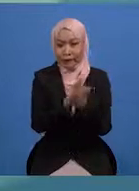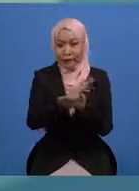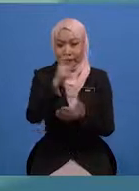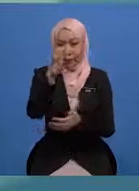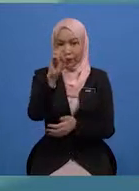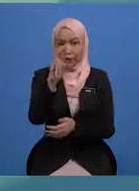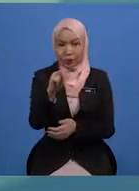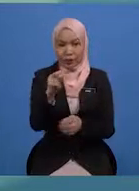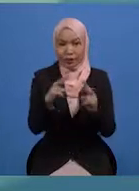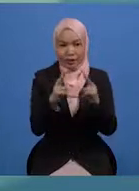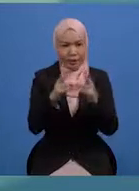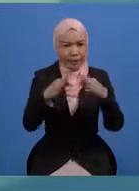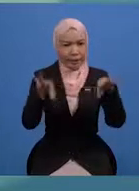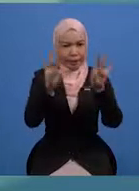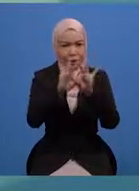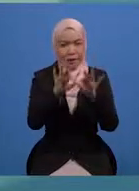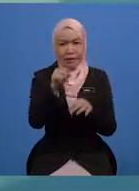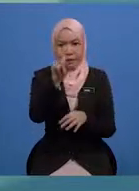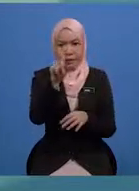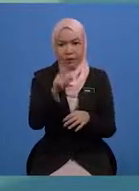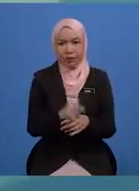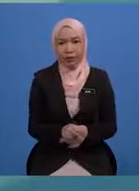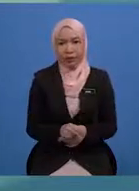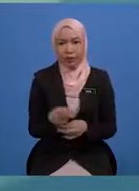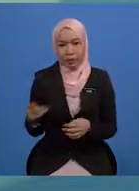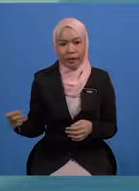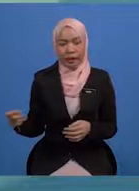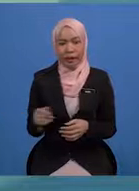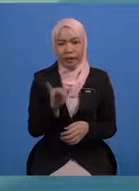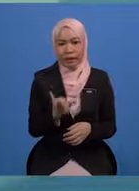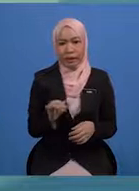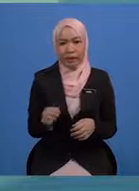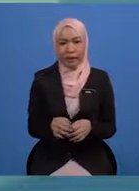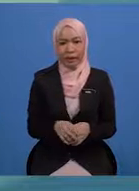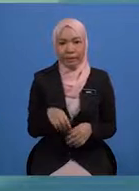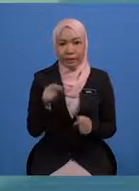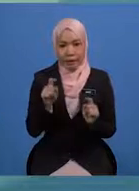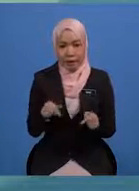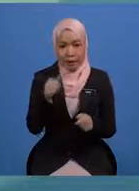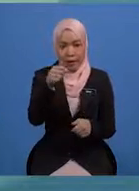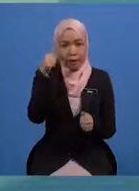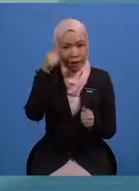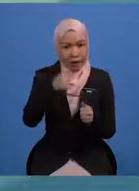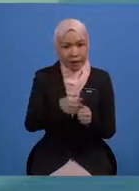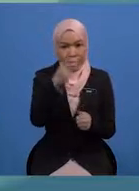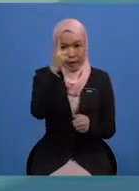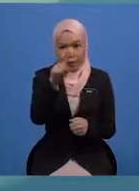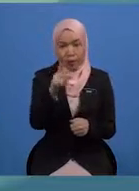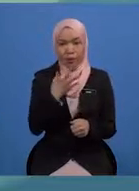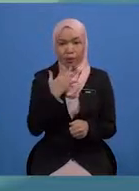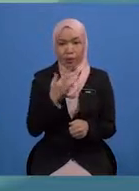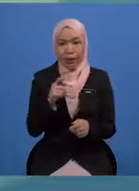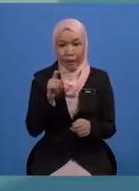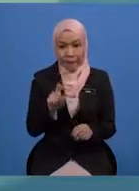penting. Satu perkara yang perlu kamu ingat sebelum mewarna, kamu perlu pastikan